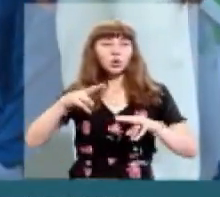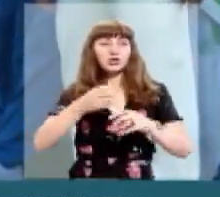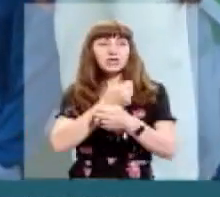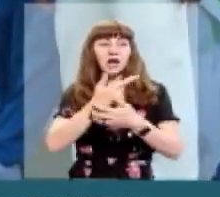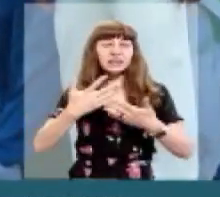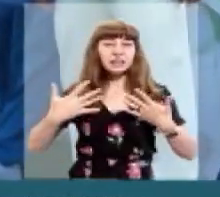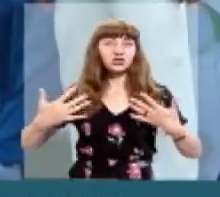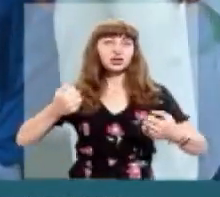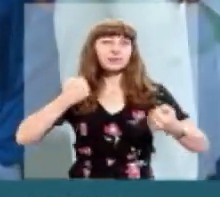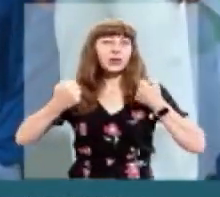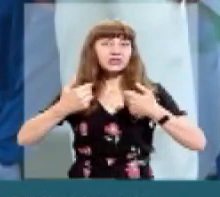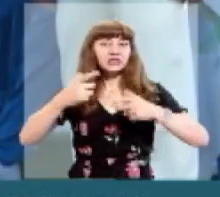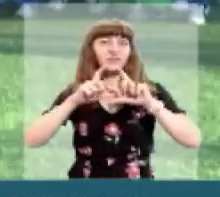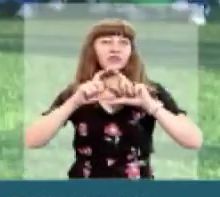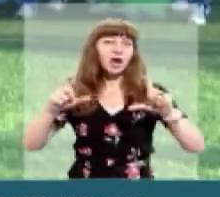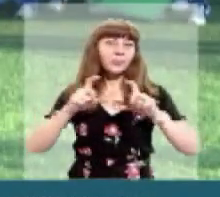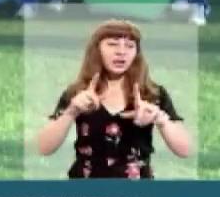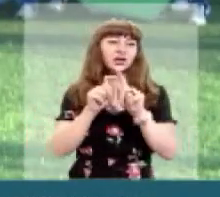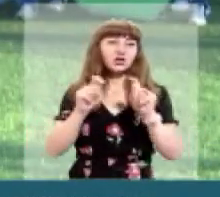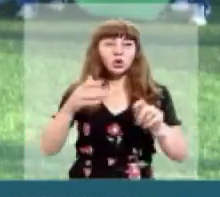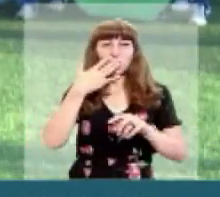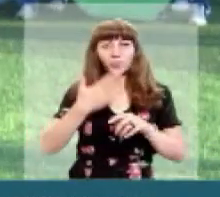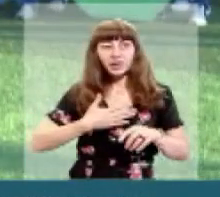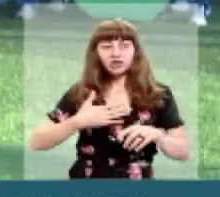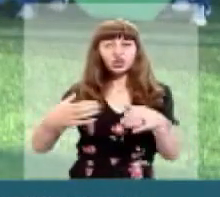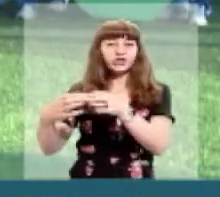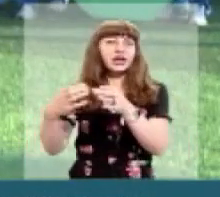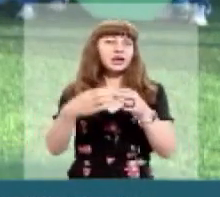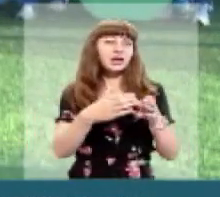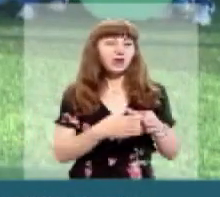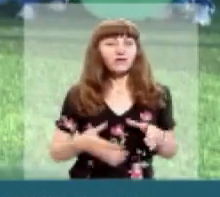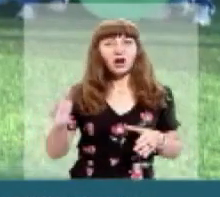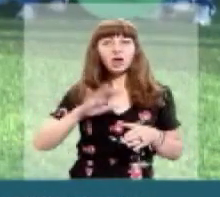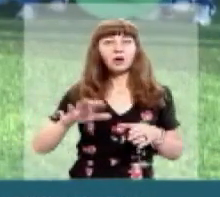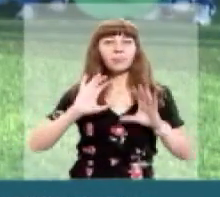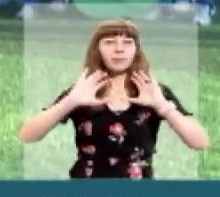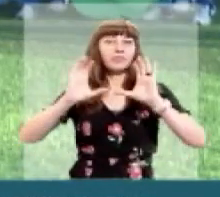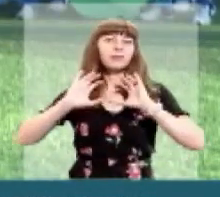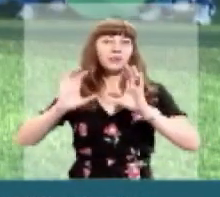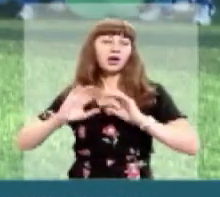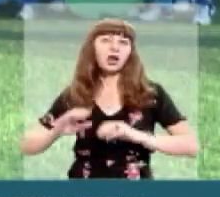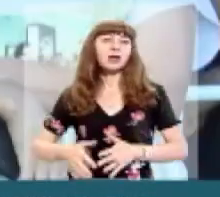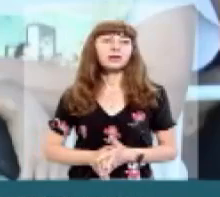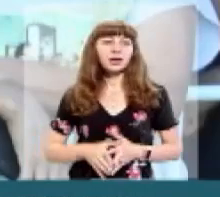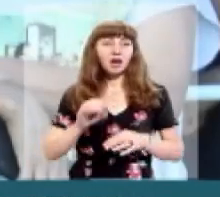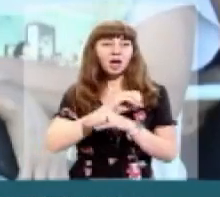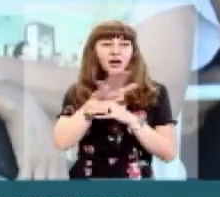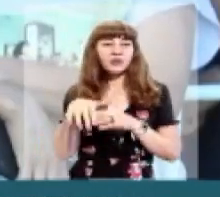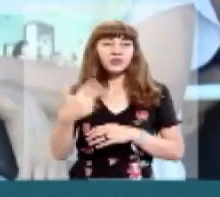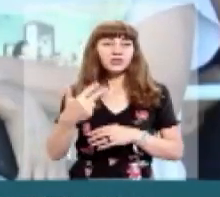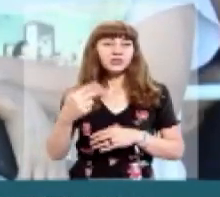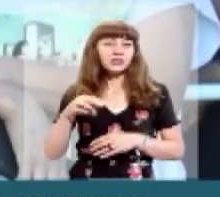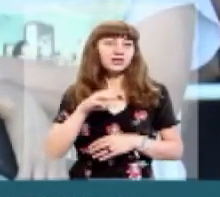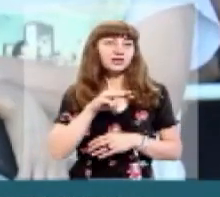баскетбол ойындары бойынша бақ сынайтын болады. 30 мыңға жуық спортшыны қамтиды деп жоспарлануда. Өңір басшысы ауылдық жерлерде де